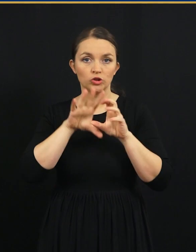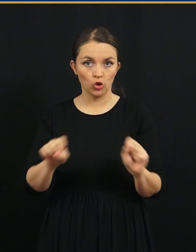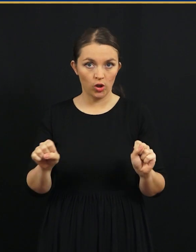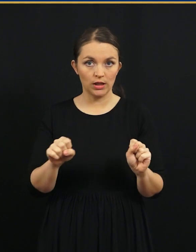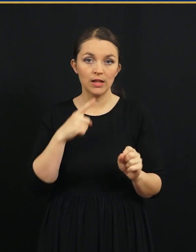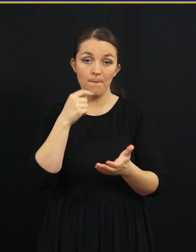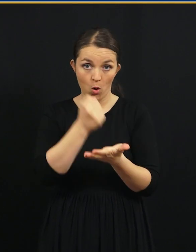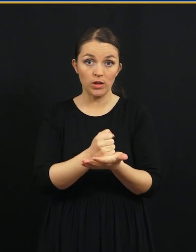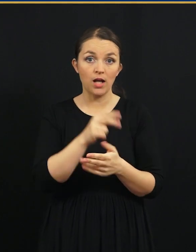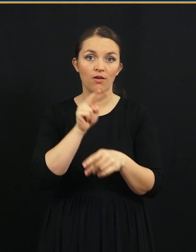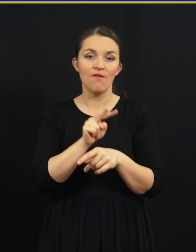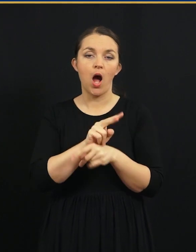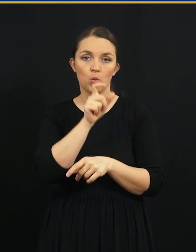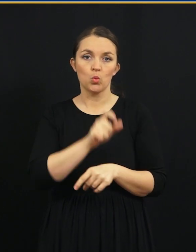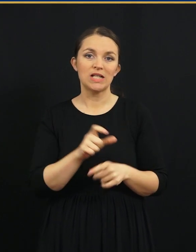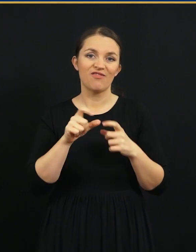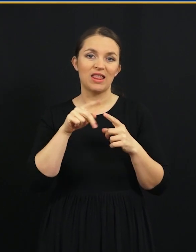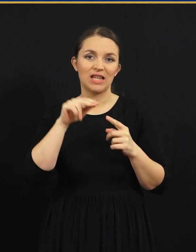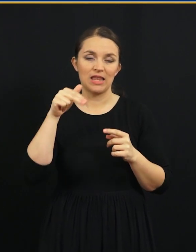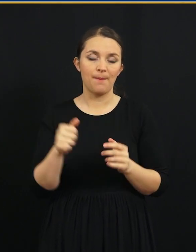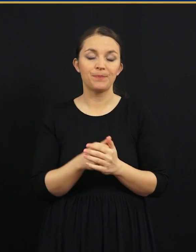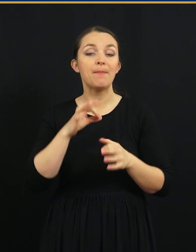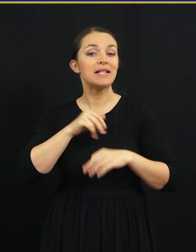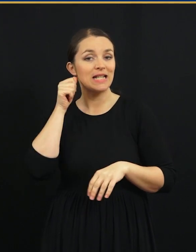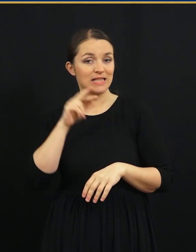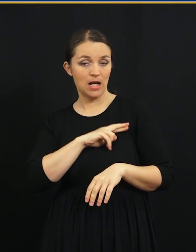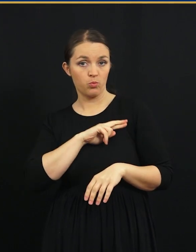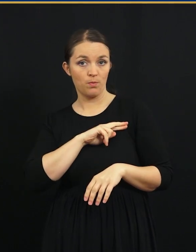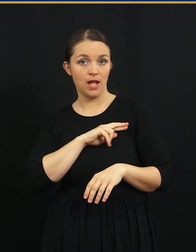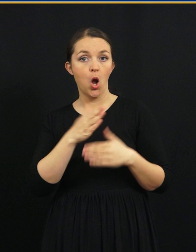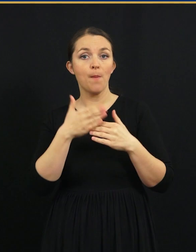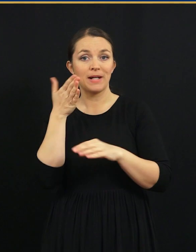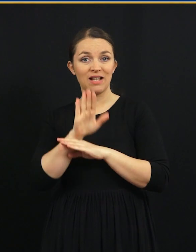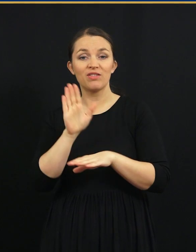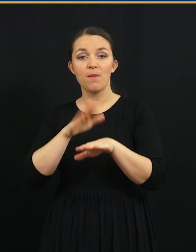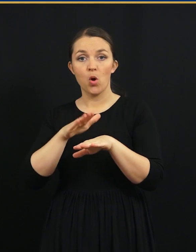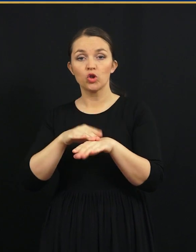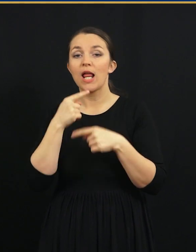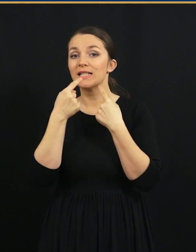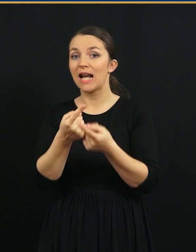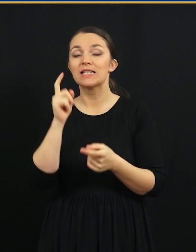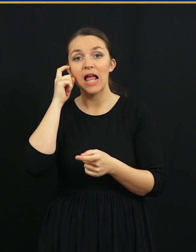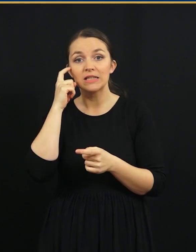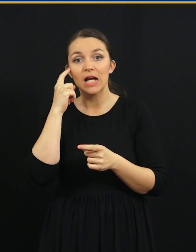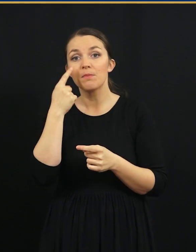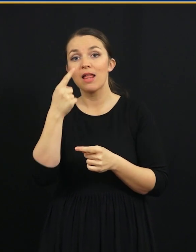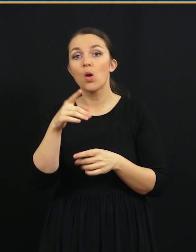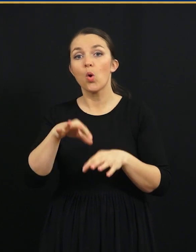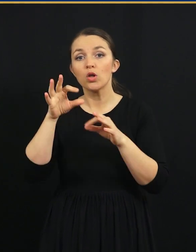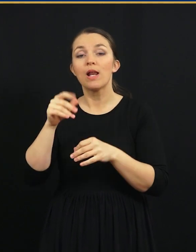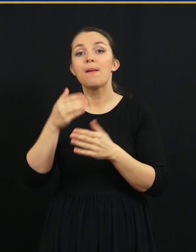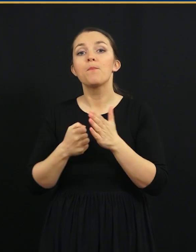dolžna storiti, je poudaril varuh Svetina. Predsednica republike je ob predstavitvi poročila izrazila skrb